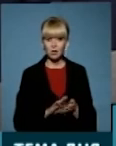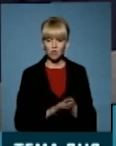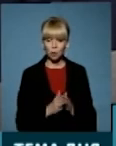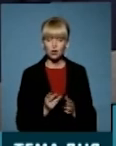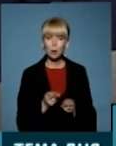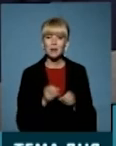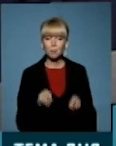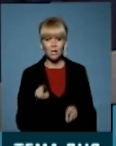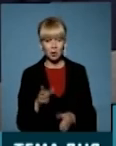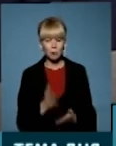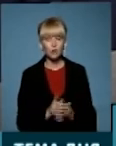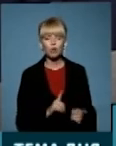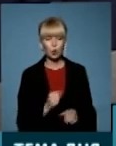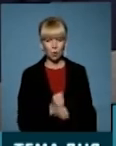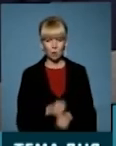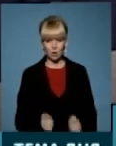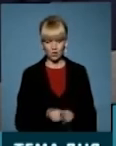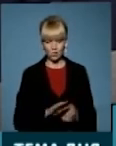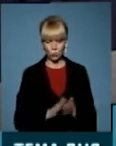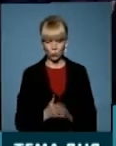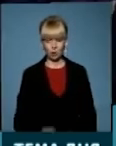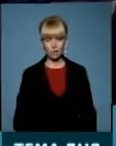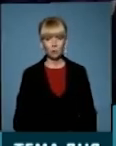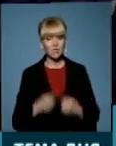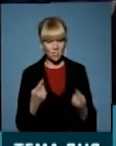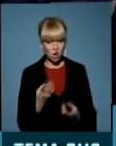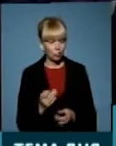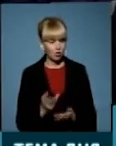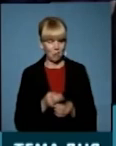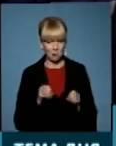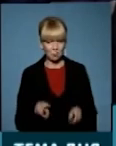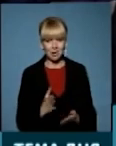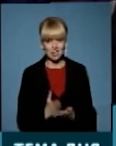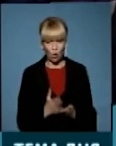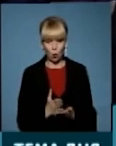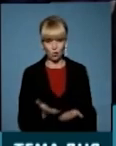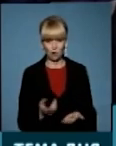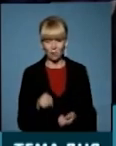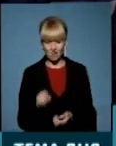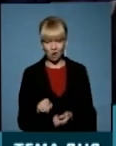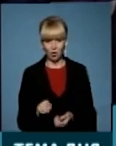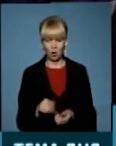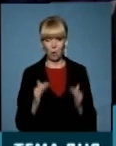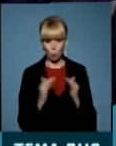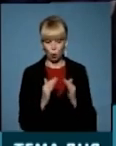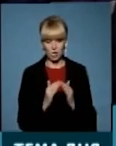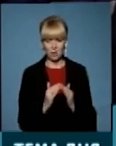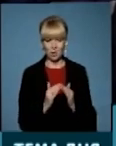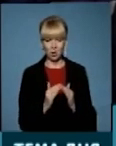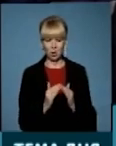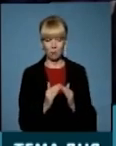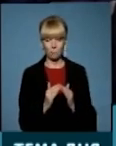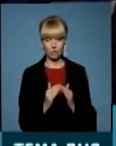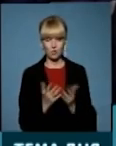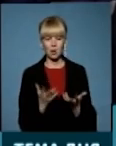безпечно їм там? От що робити в такій ситуації? Звичайно, небезпечно знаходитися в такій будівлі.